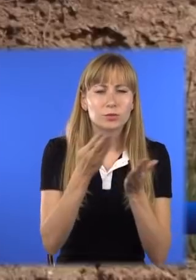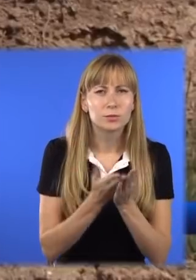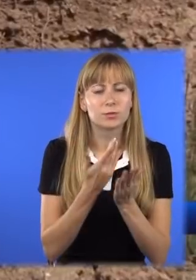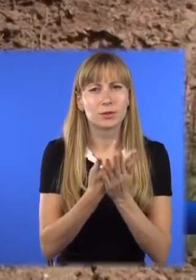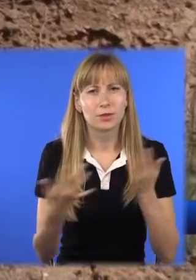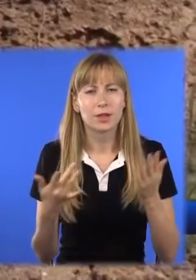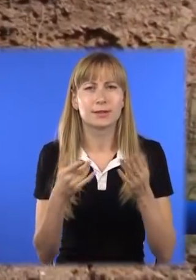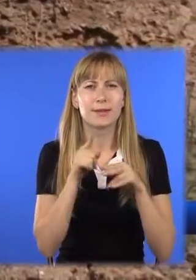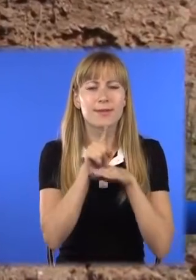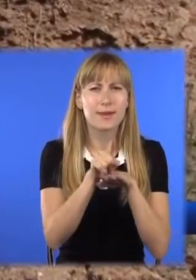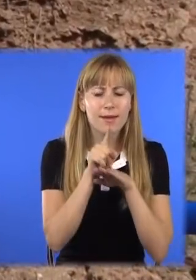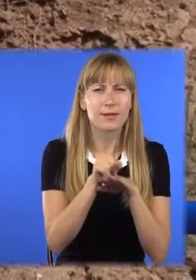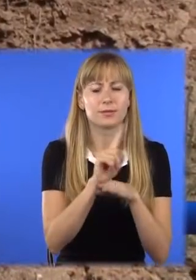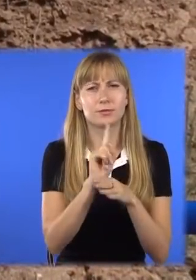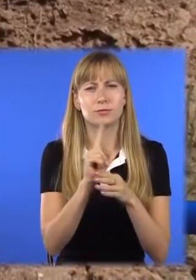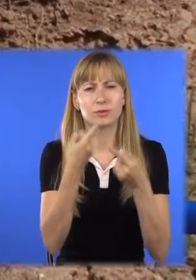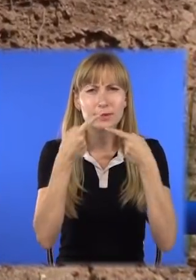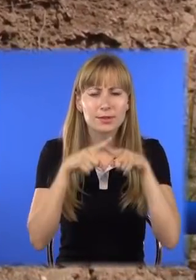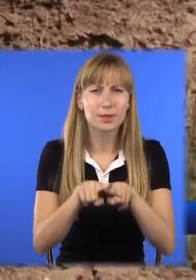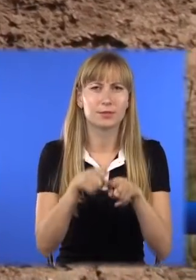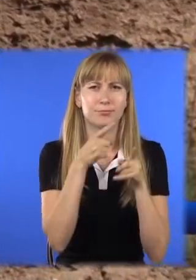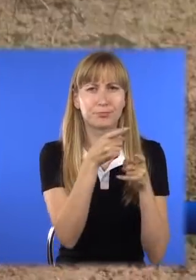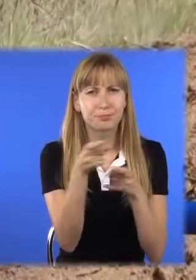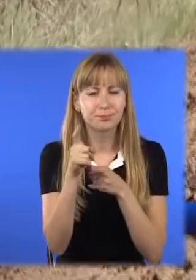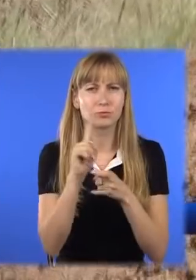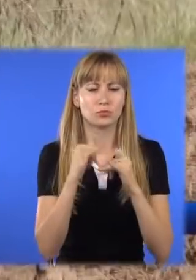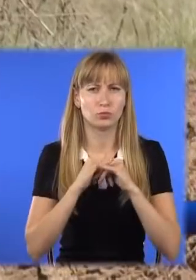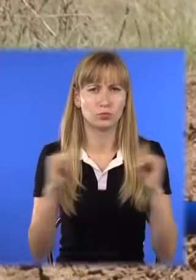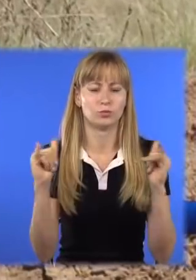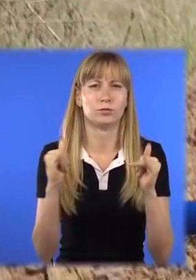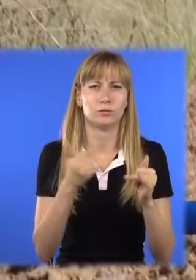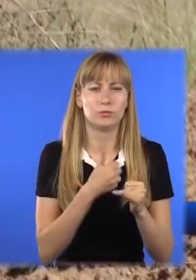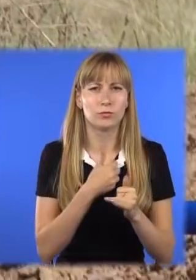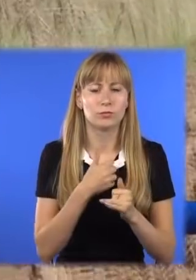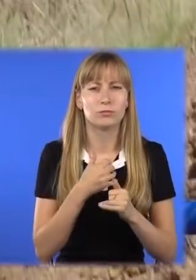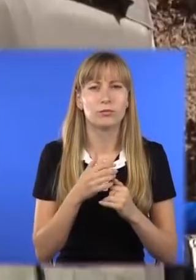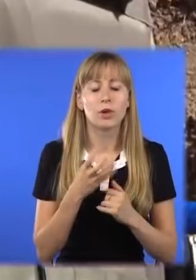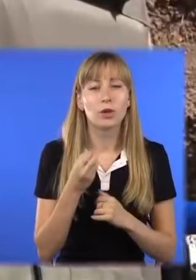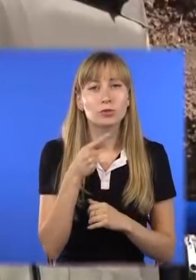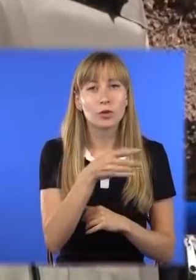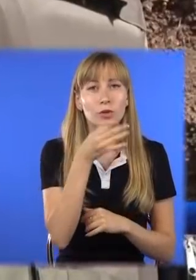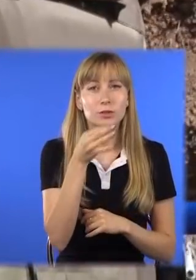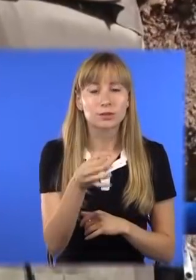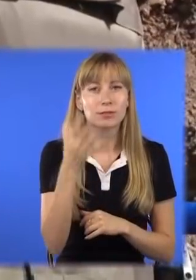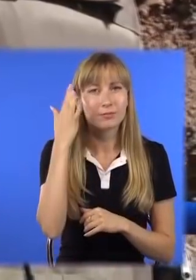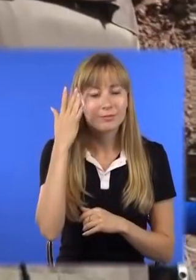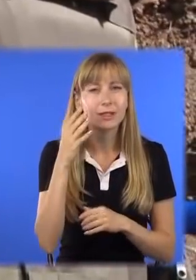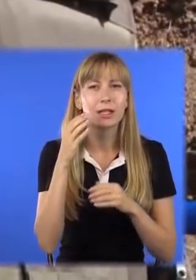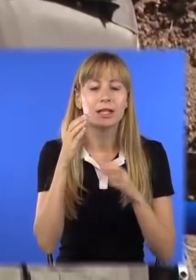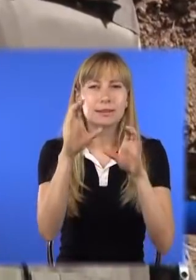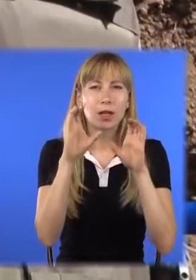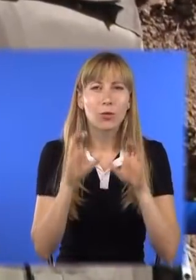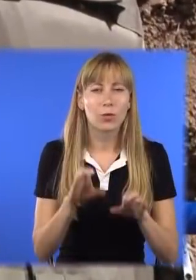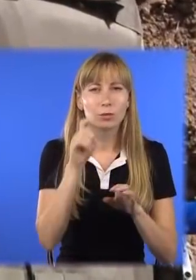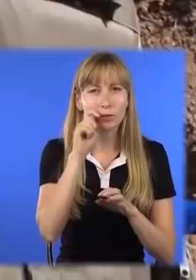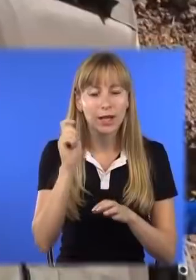та інших засобів ураження. Петро Порошенко також наголосив, що має намір викреслити з Конституції норму, що дозволяє